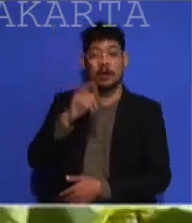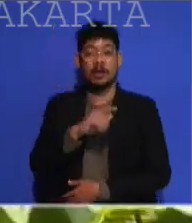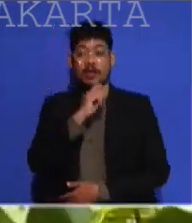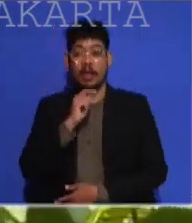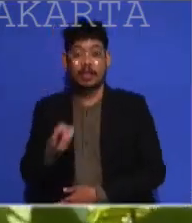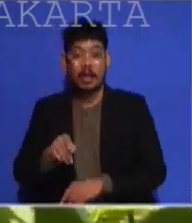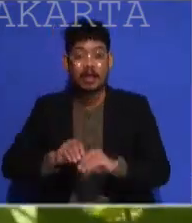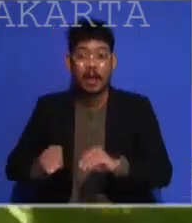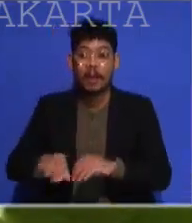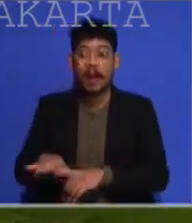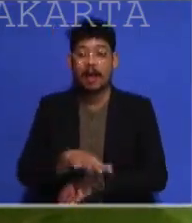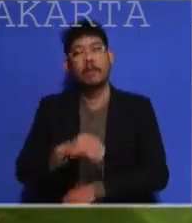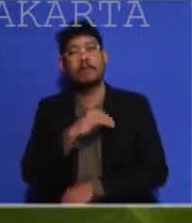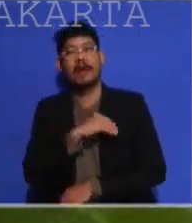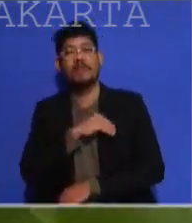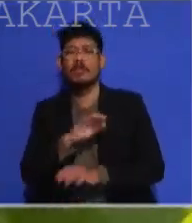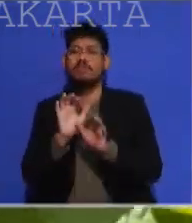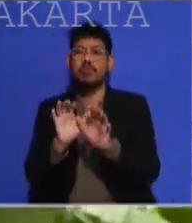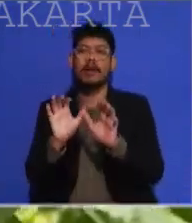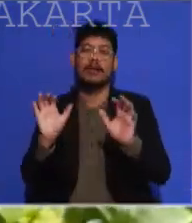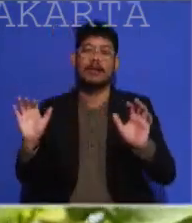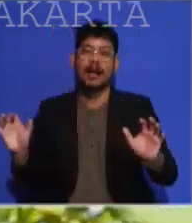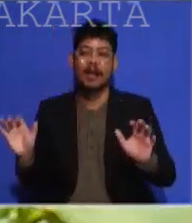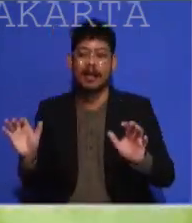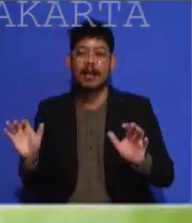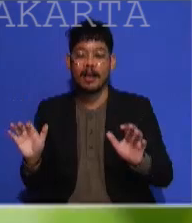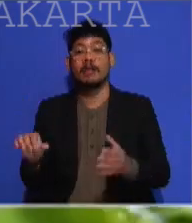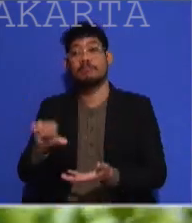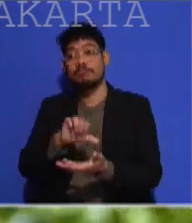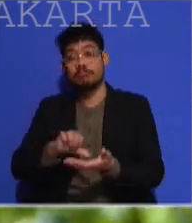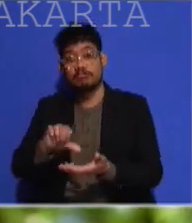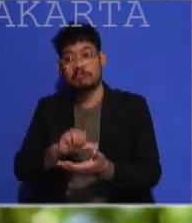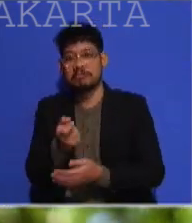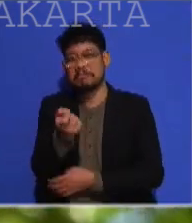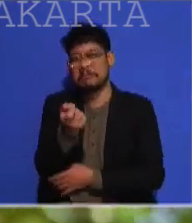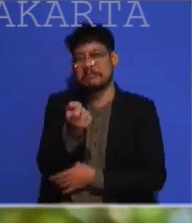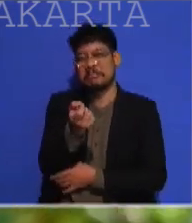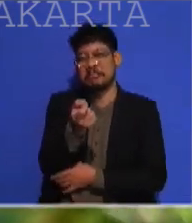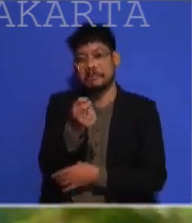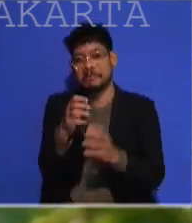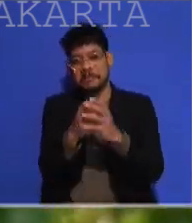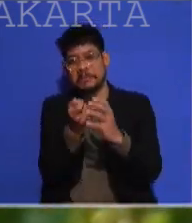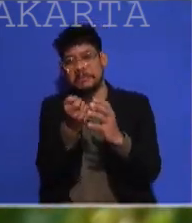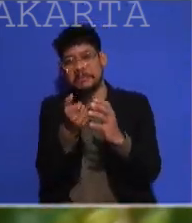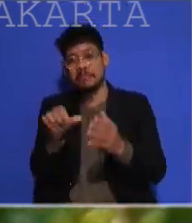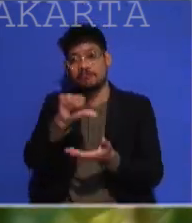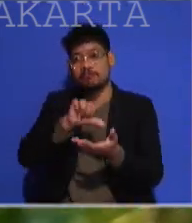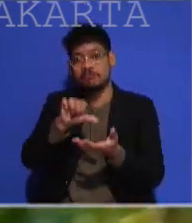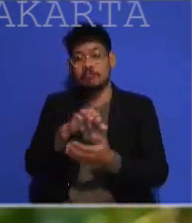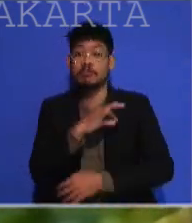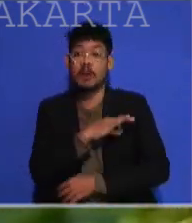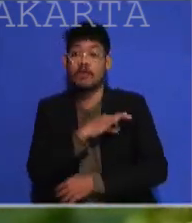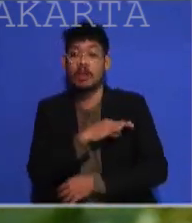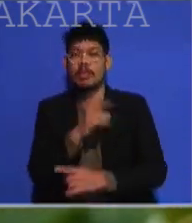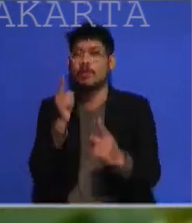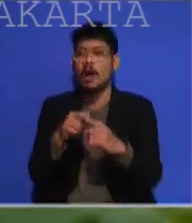saestunipun ugi kebak mupangat. Lisah ingkang dipun pundhut saking wiji jarak menika awis sanget lan migunani kangge kabetahan